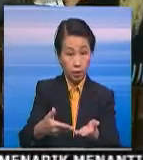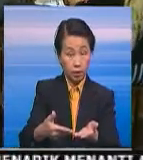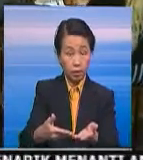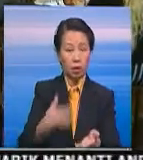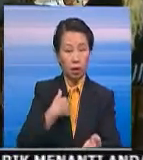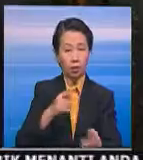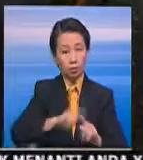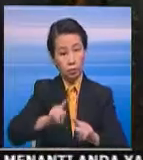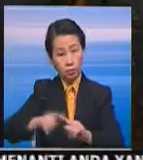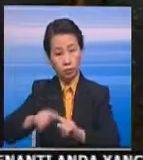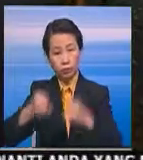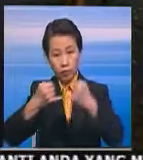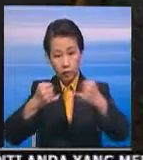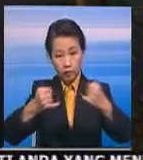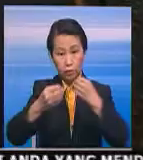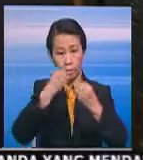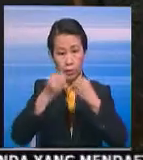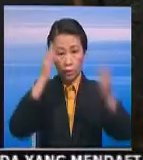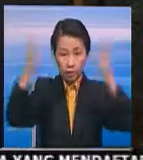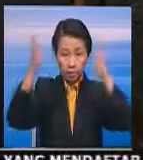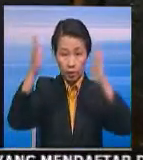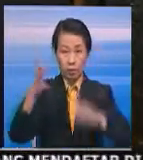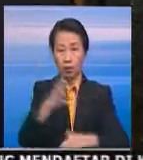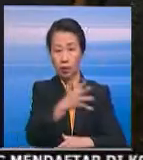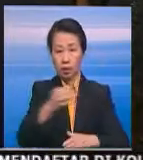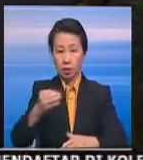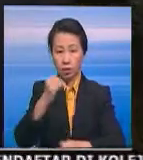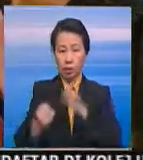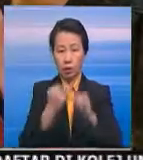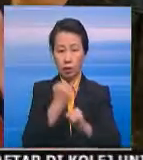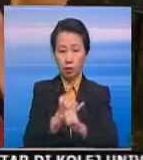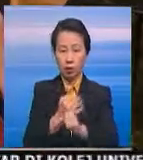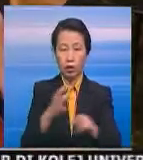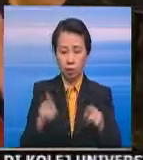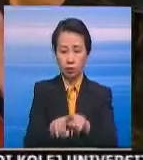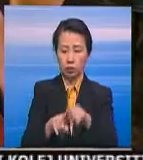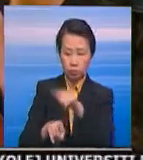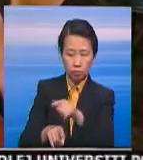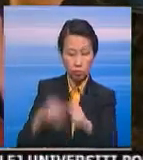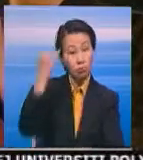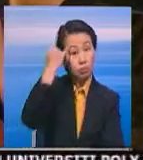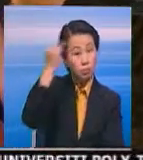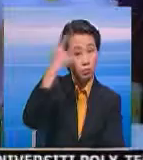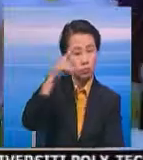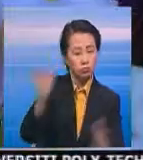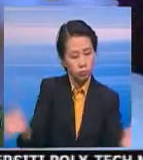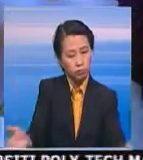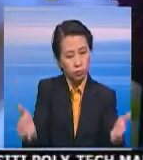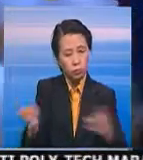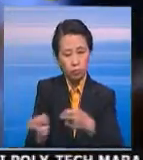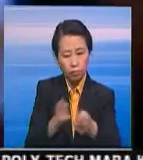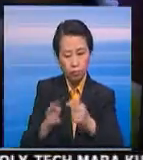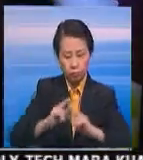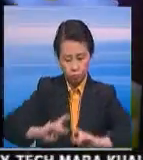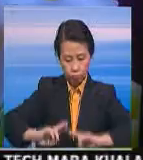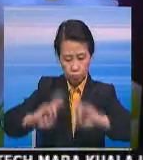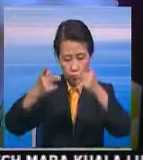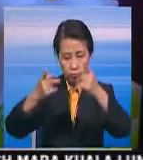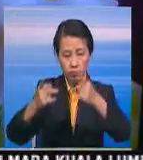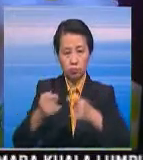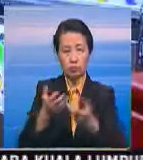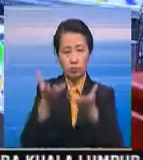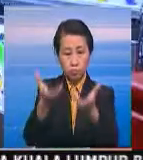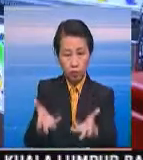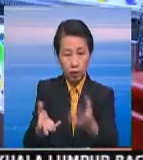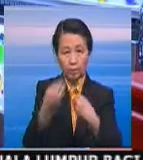menawarkan pelbagai jenis makanan Malaysia dan antarabangsa, ia diwujudkan sebagai satu inisiatif mendorong usahawan membangunkan industri trak